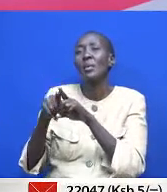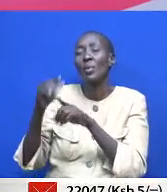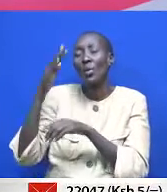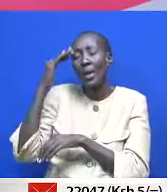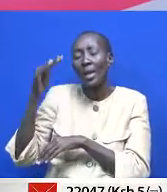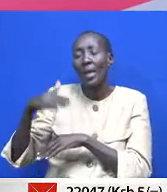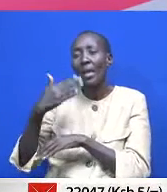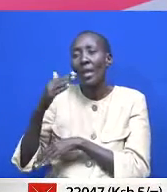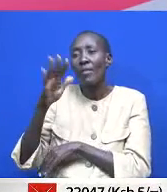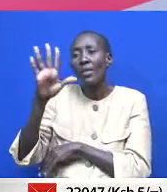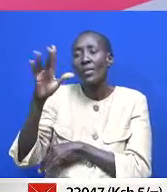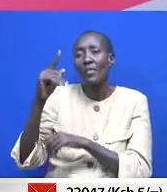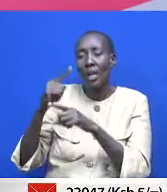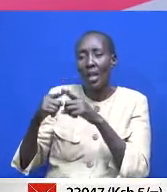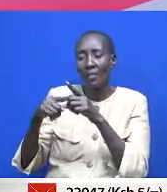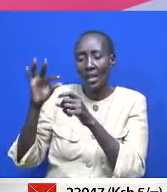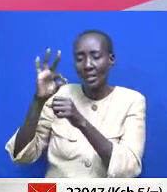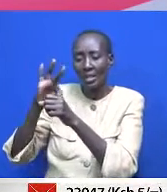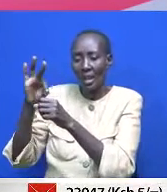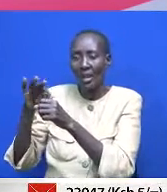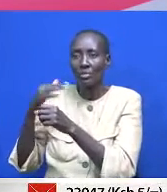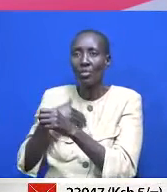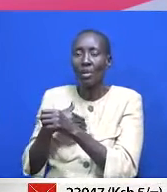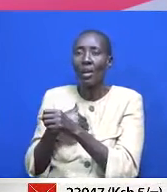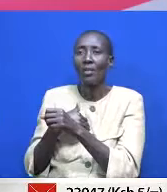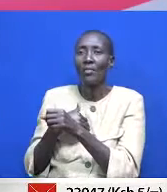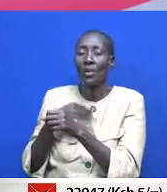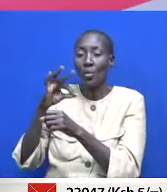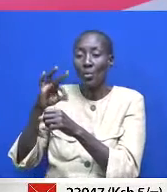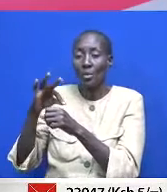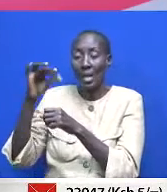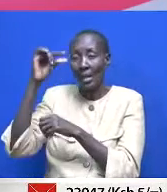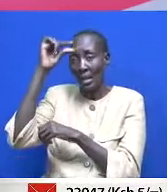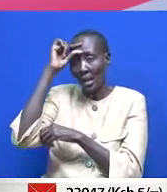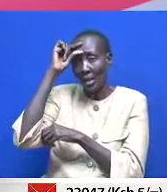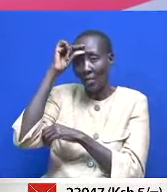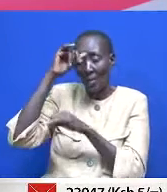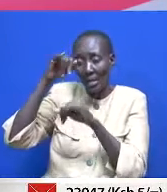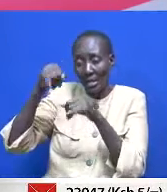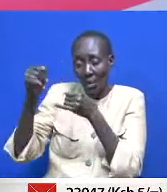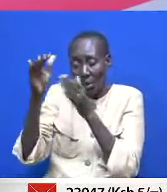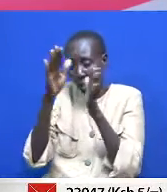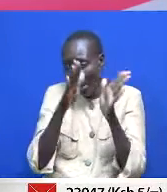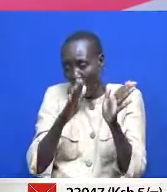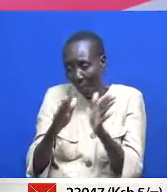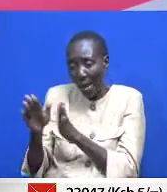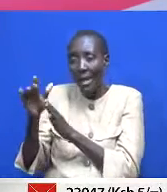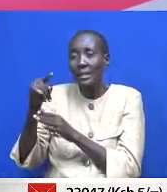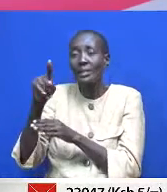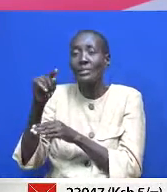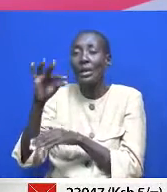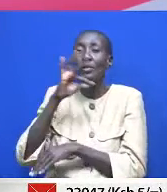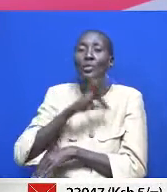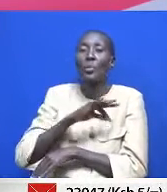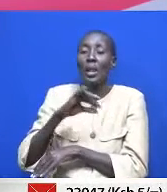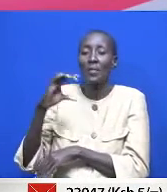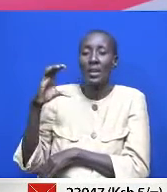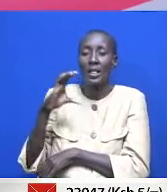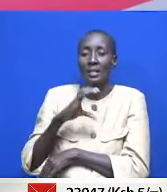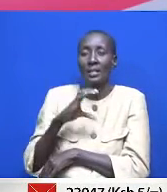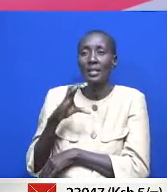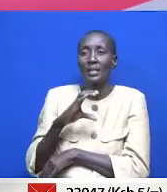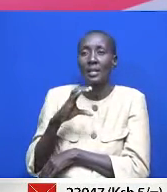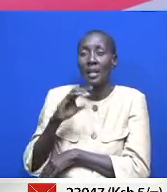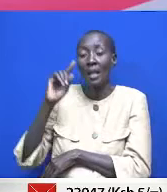mitano tunaenda katika uchaguzi, tunachagua serikali ambayo inatoa mipango ambayo itasaidia wananchi wao. Na nafikiria kwamba